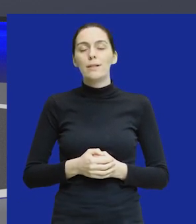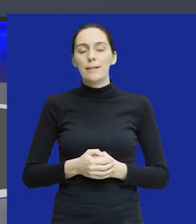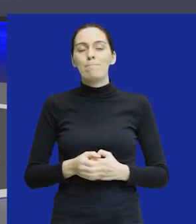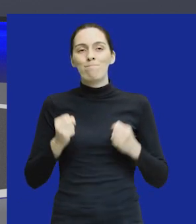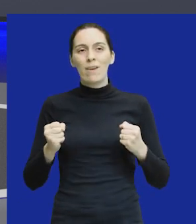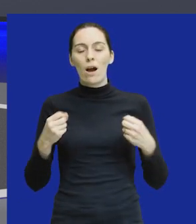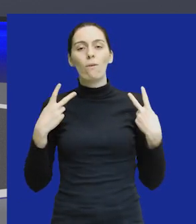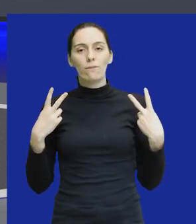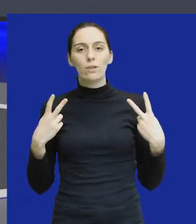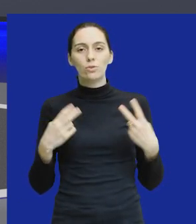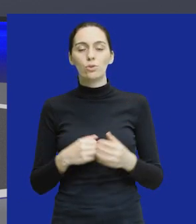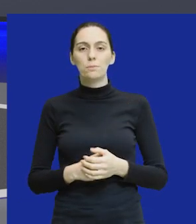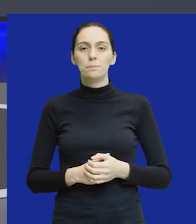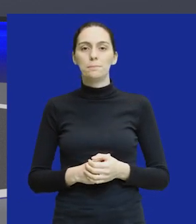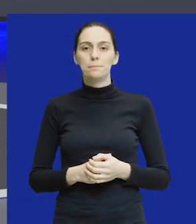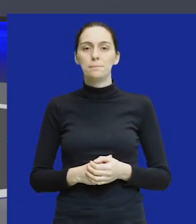Vrlo je važna.